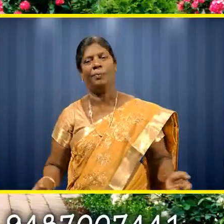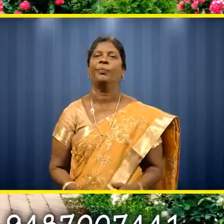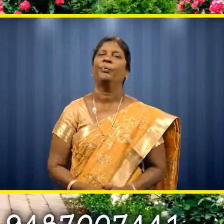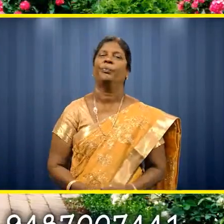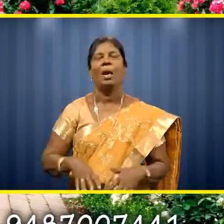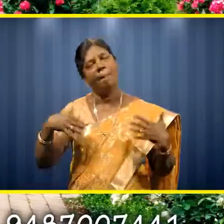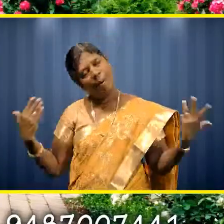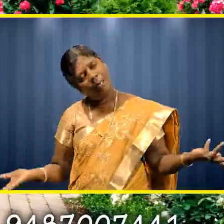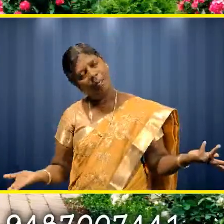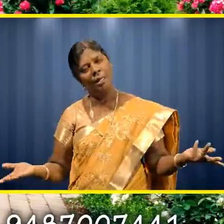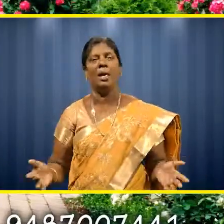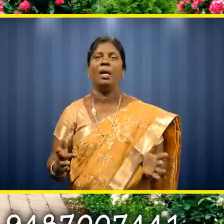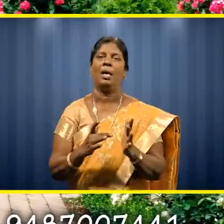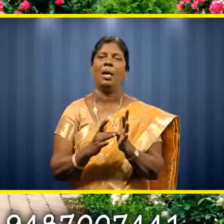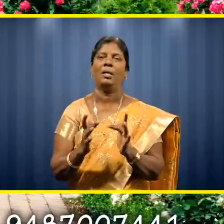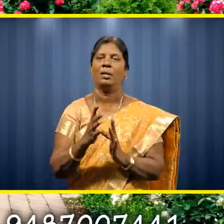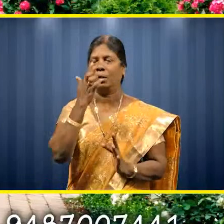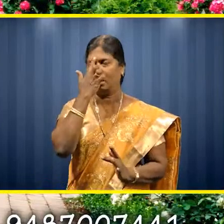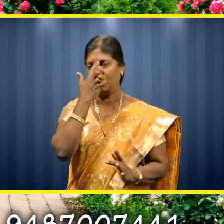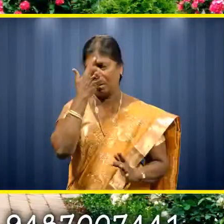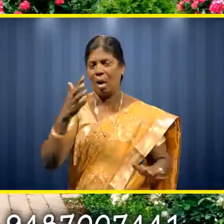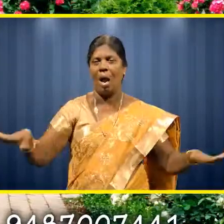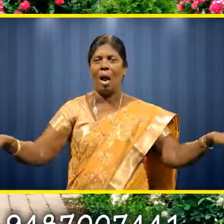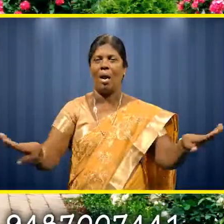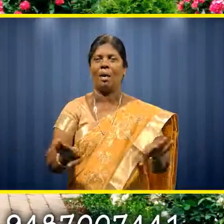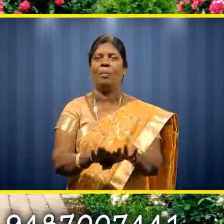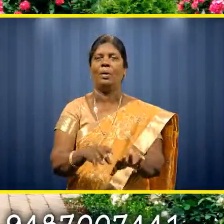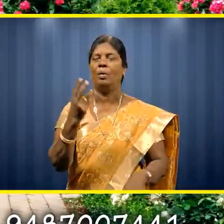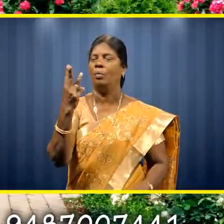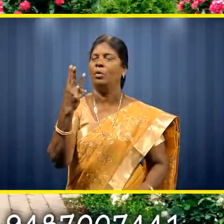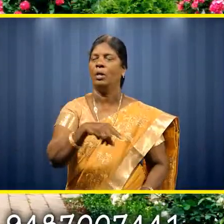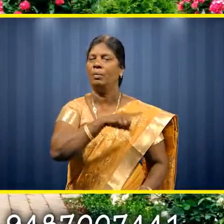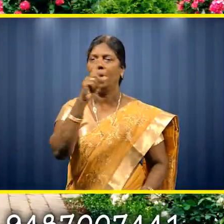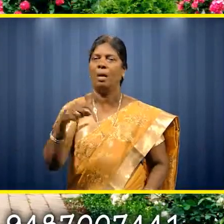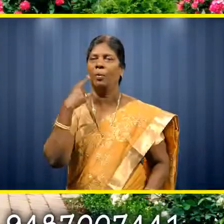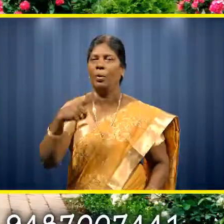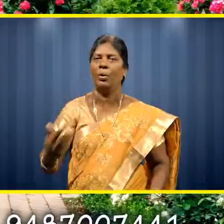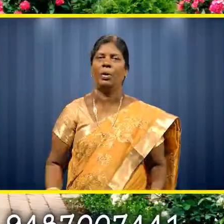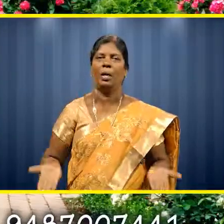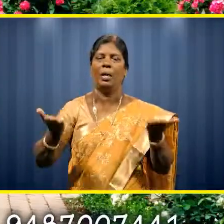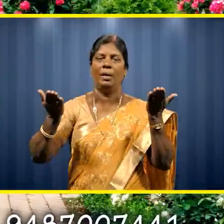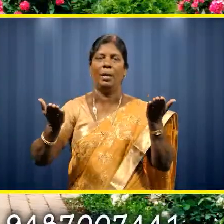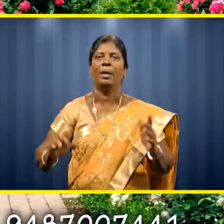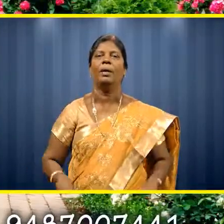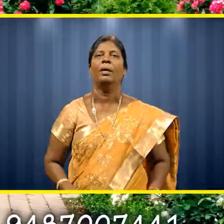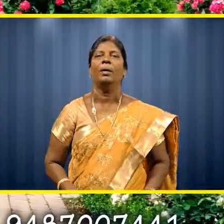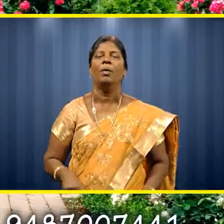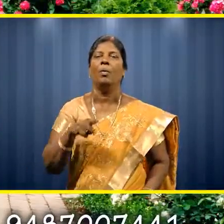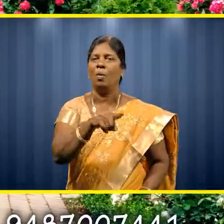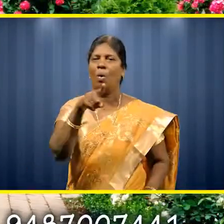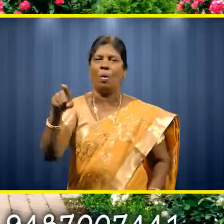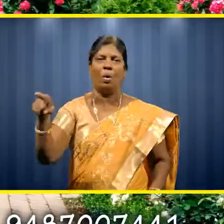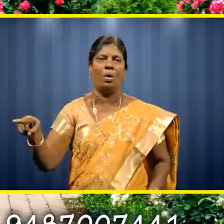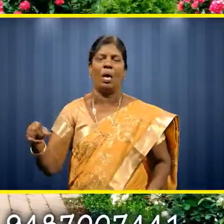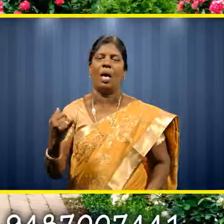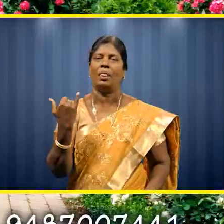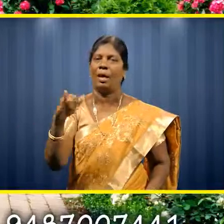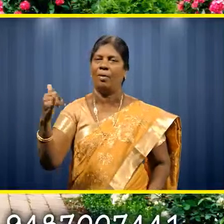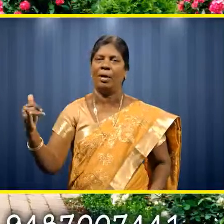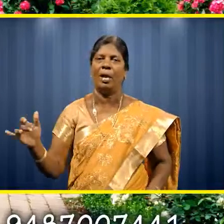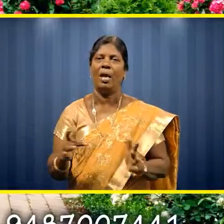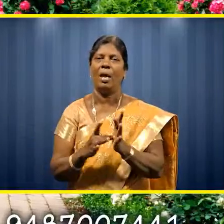மரித்தார். மரித்த இயேசு கிறிஸ்து அடக்கம் பண்ணப்பட்டு மூன்றாம் நாள் உயிருடன் எழுந்தார்.